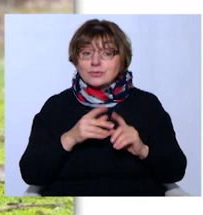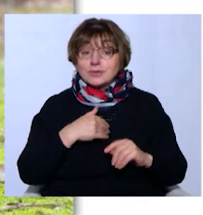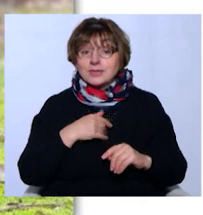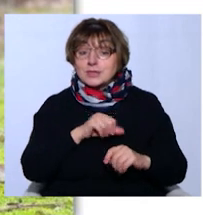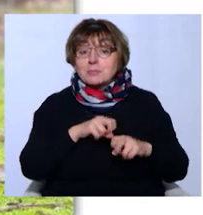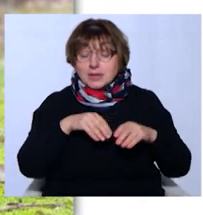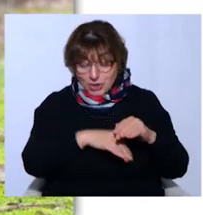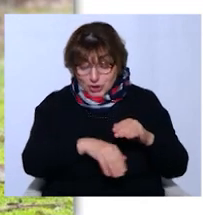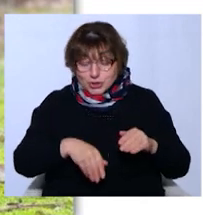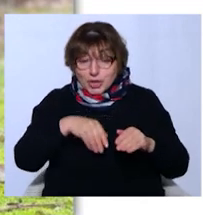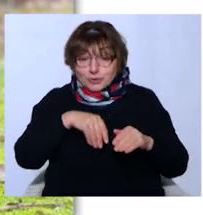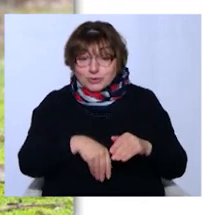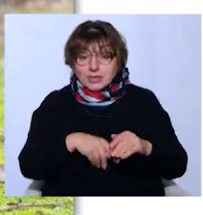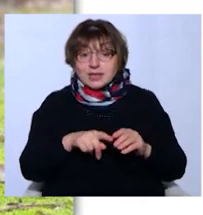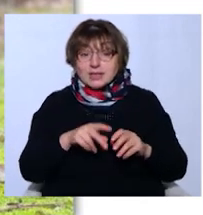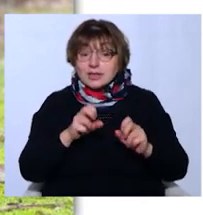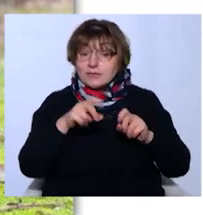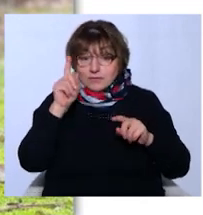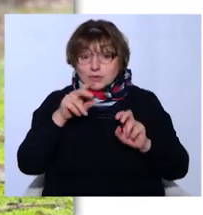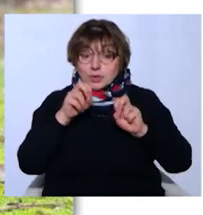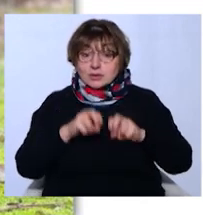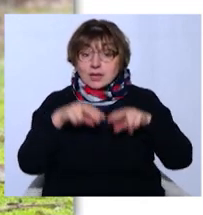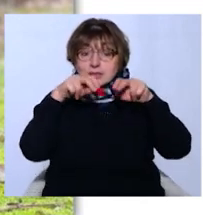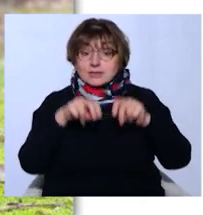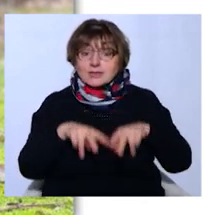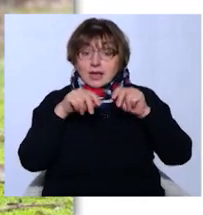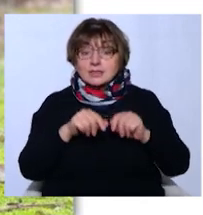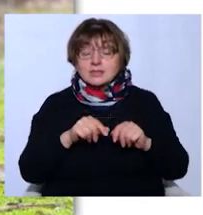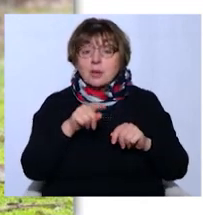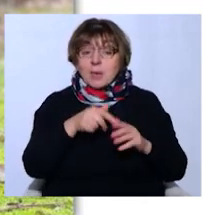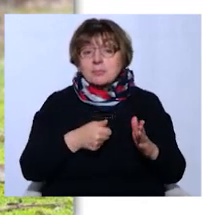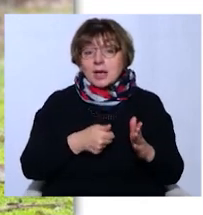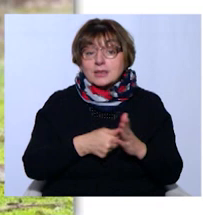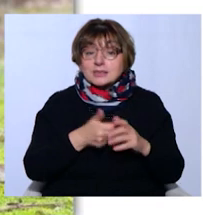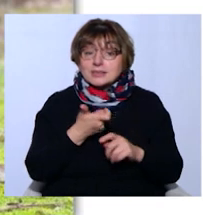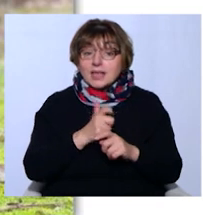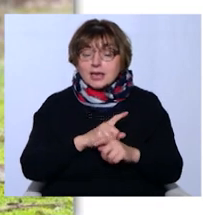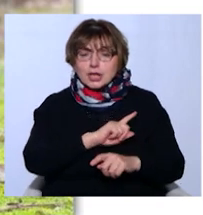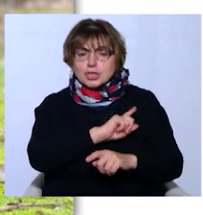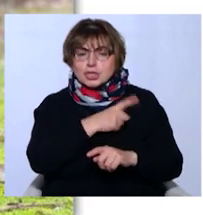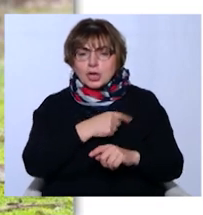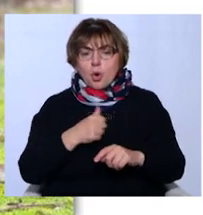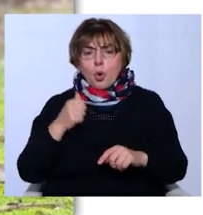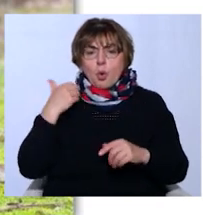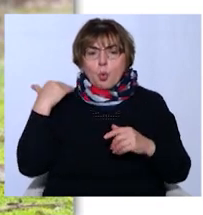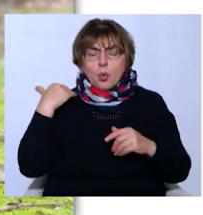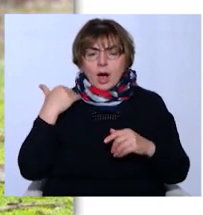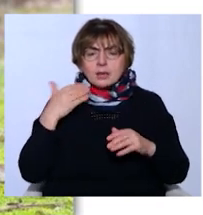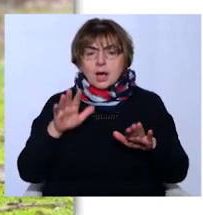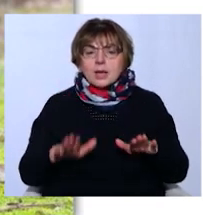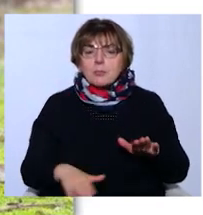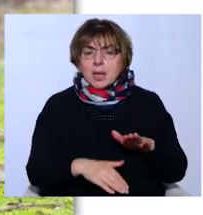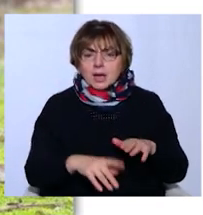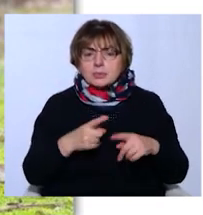ჩანთოსანი ცხოველია და ის დახტის თქვენ როგორც იცით. და მას ამაში ეხმარება ძალიან ძლიერი უკანა კიდურები და